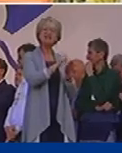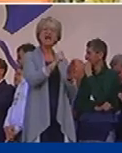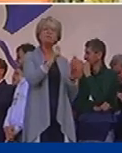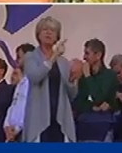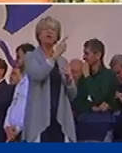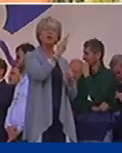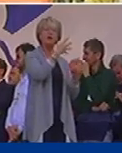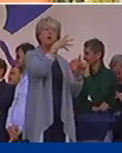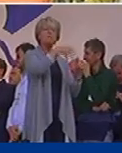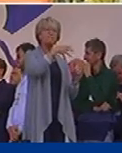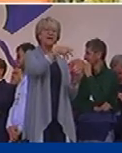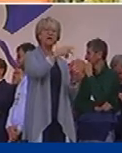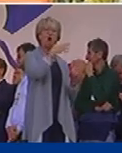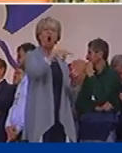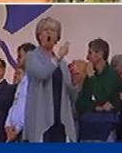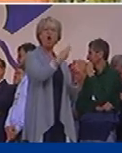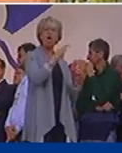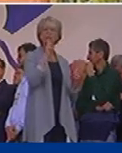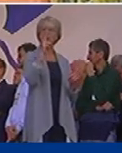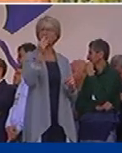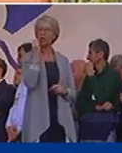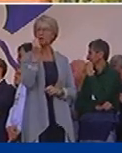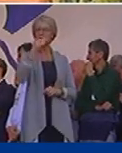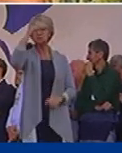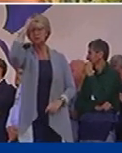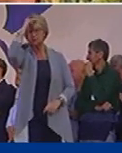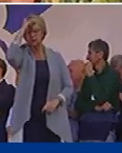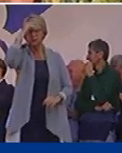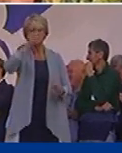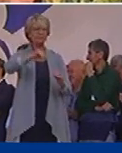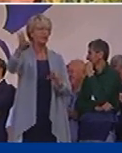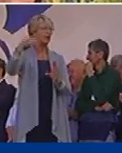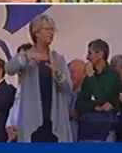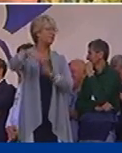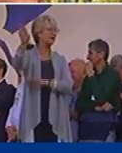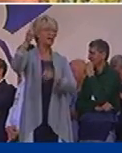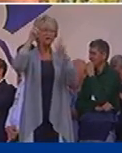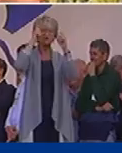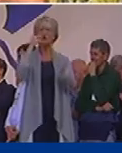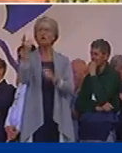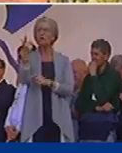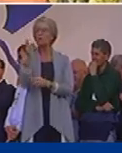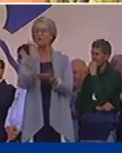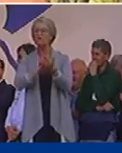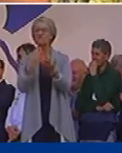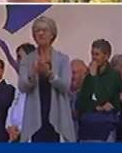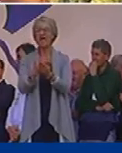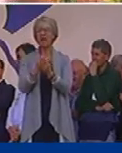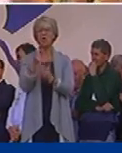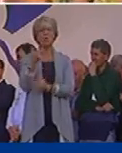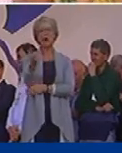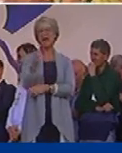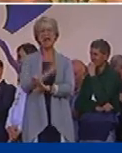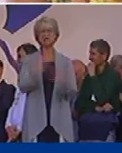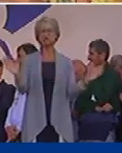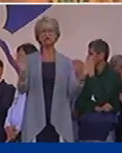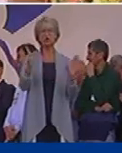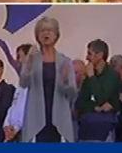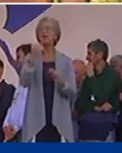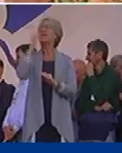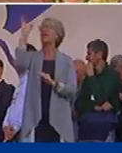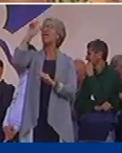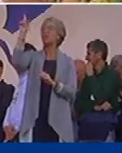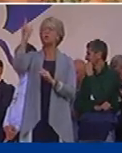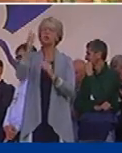Merkel e le Holland e a lui hanno mandato la foto su Twitter. Non conta un cazzo Renzi in Europa. È inutile